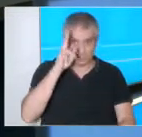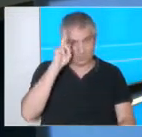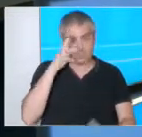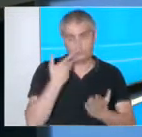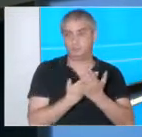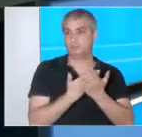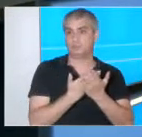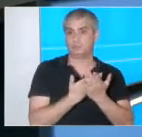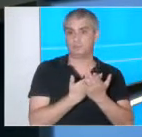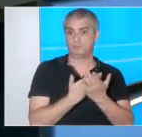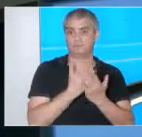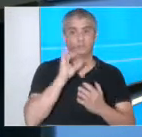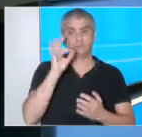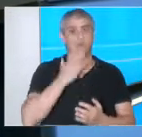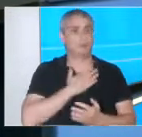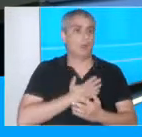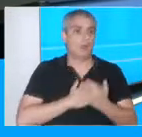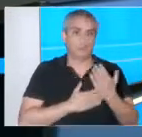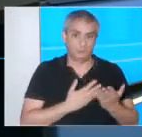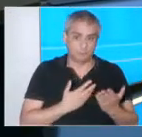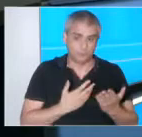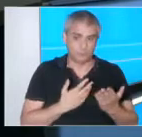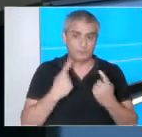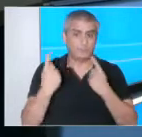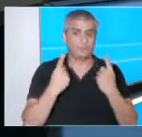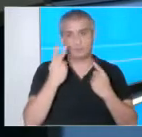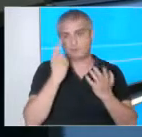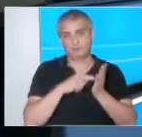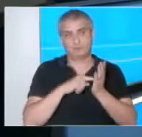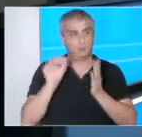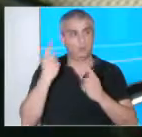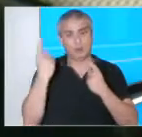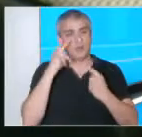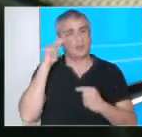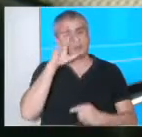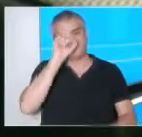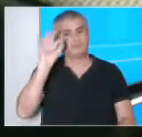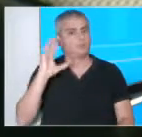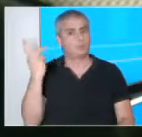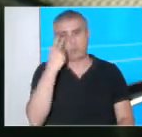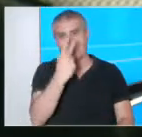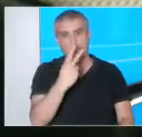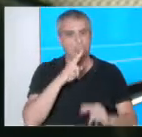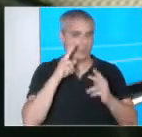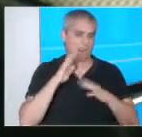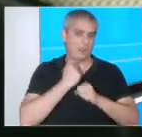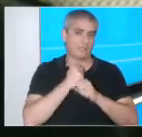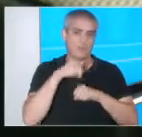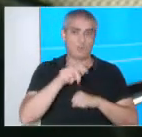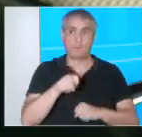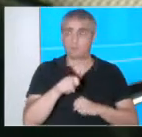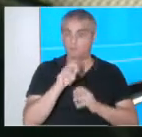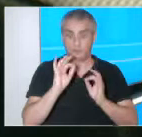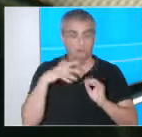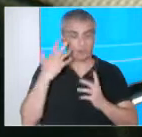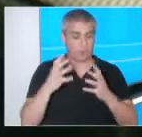הציע, גם ש"ס רצו מאוד ככה. כל אחד בסיבות תעבור, כל אחד בראייה שלו איך שהוא רואה את המלאכה בכנסת פה.